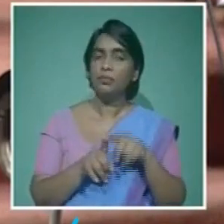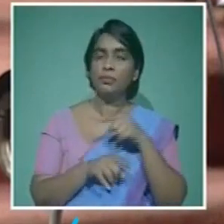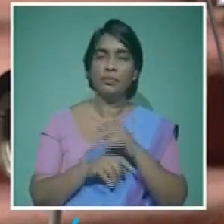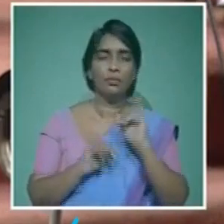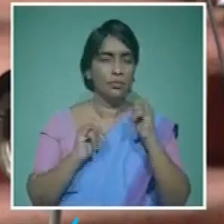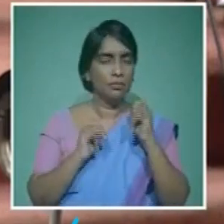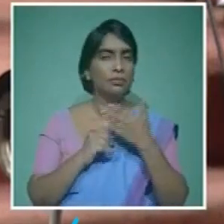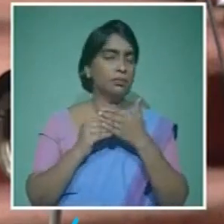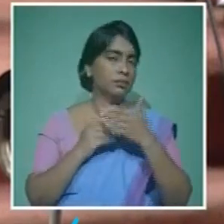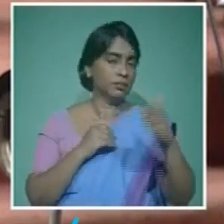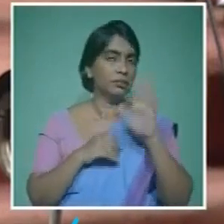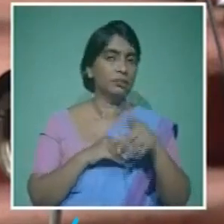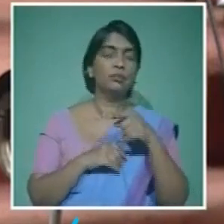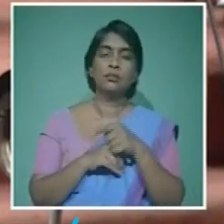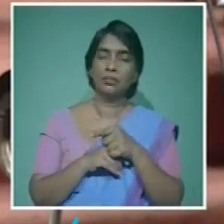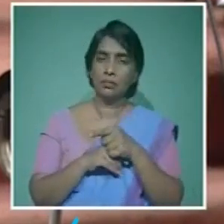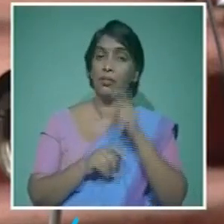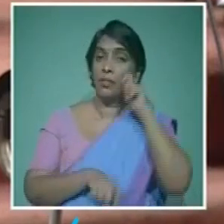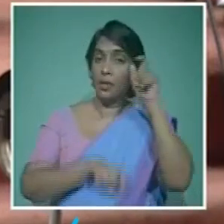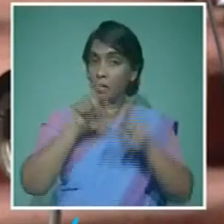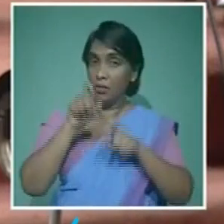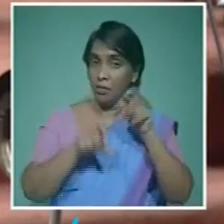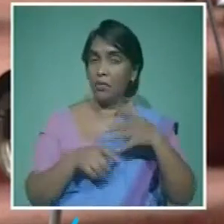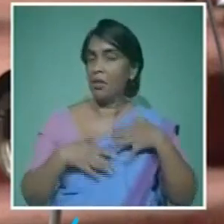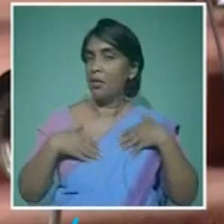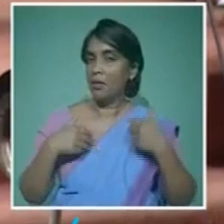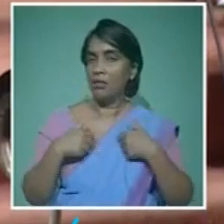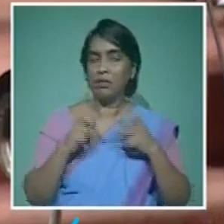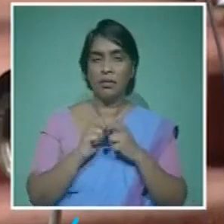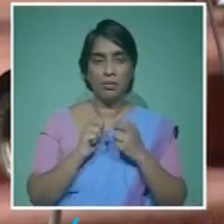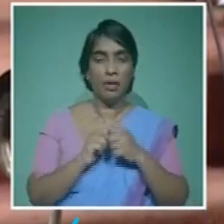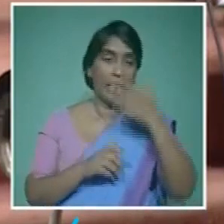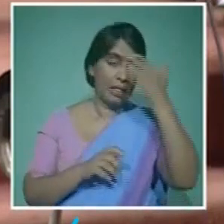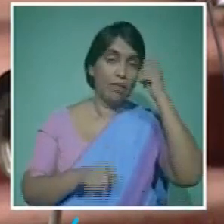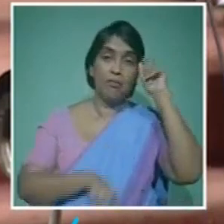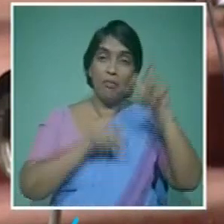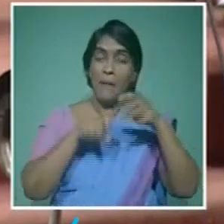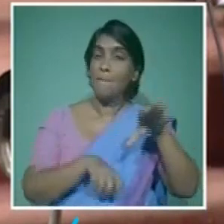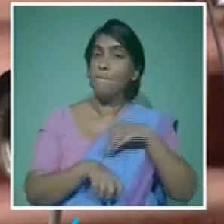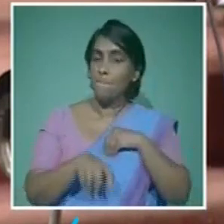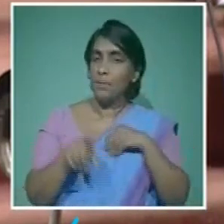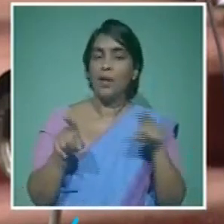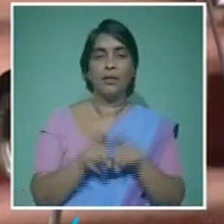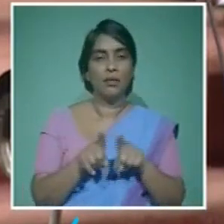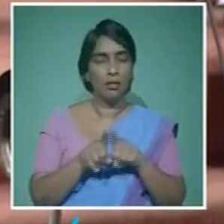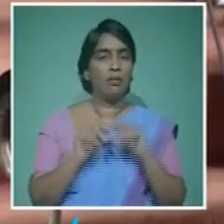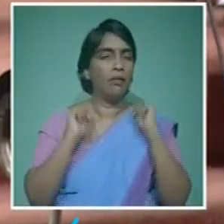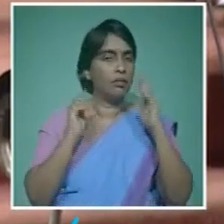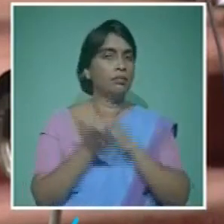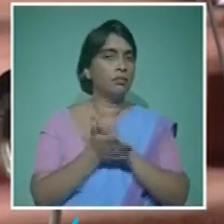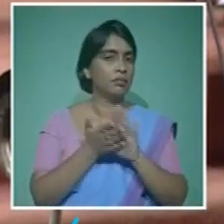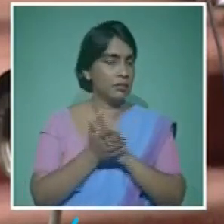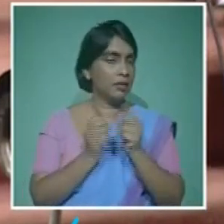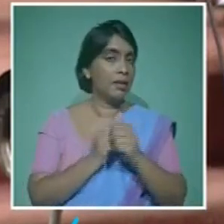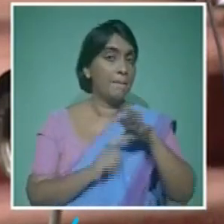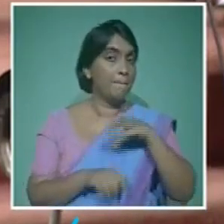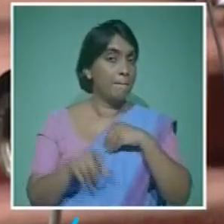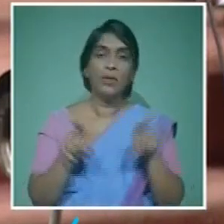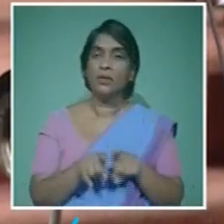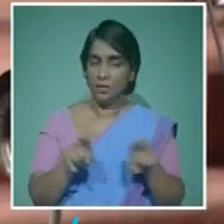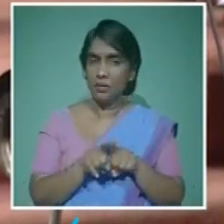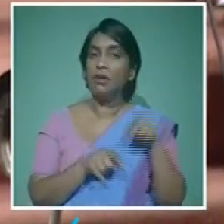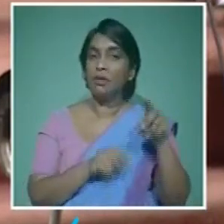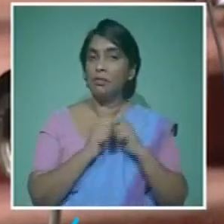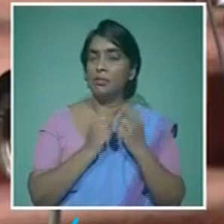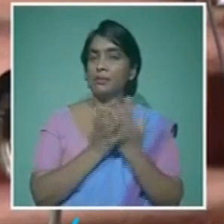மக்களை திருத்திக் கொள்ளப்படுத்தக்கூடிய விதத்திலே தமிழ் மக்கள் ஒரு நியாயமான தீர்வாக ஏற்றுக்கொள்ள வேண்டும். ஏற்றுக்கொள்ள விதத்திலே ஒரு தீர்வை